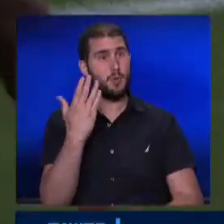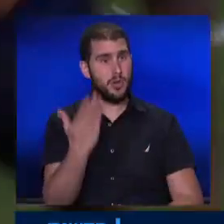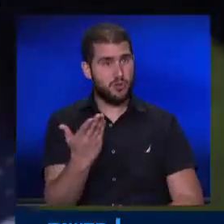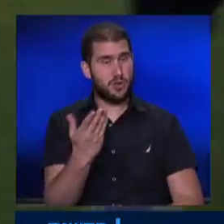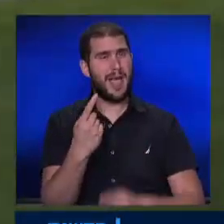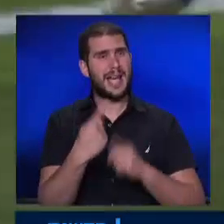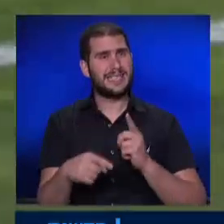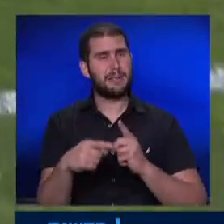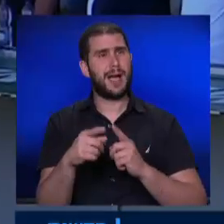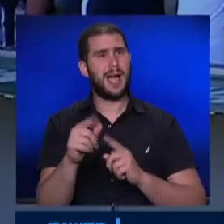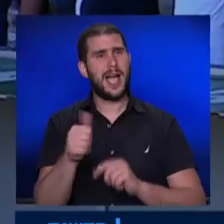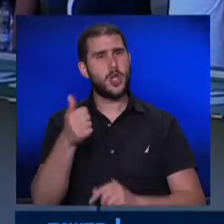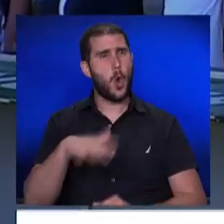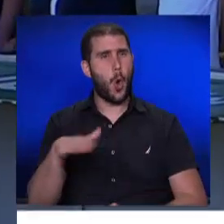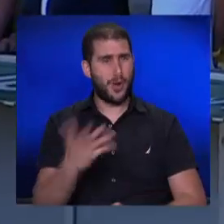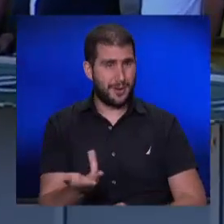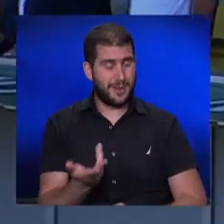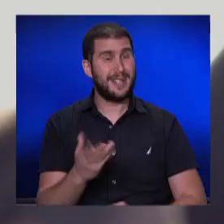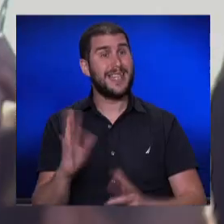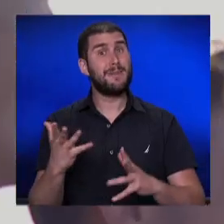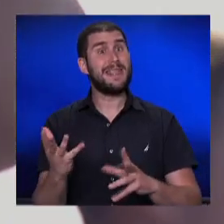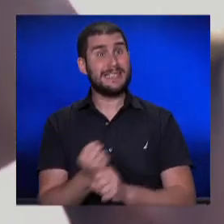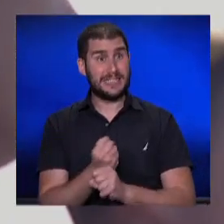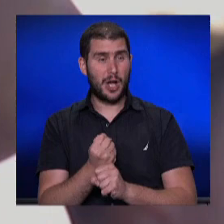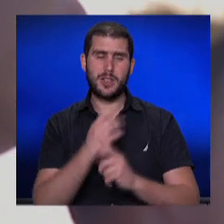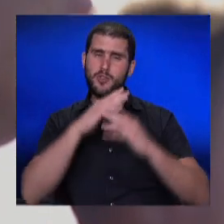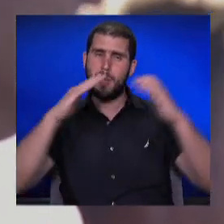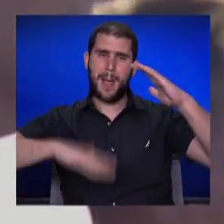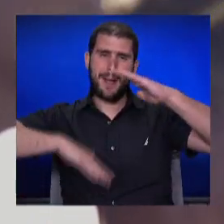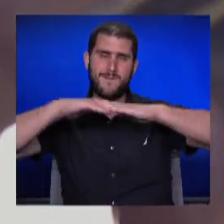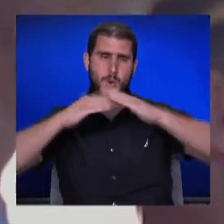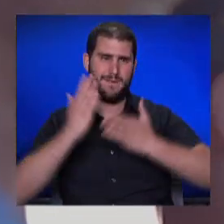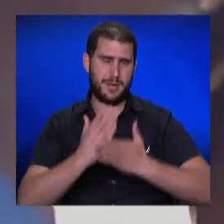שלישי בחצי גמר היורו. ניצחון והשמיים הם הגבול.